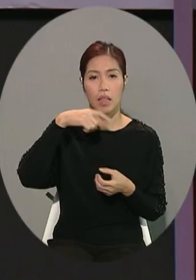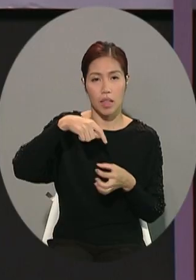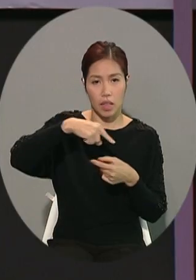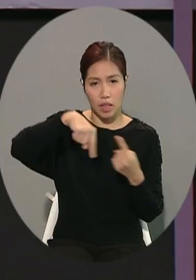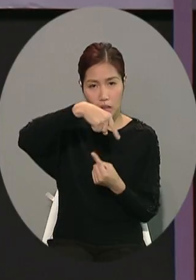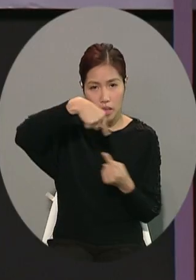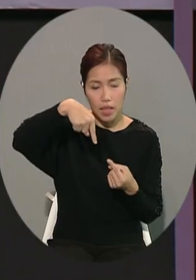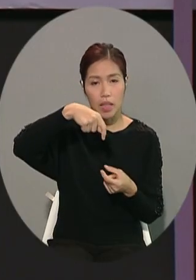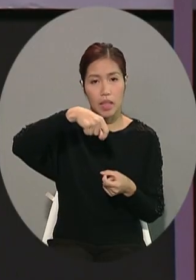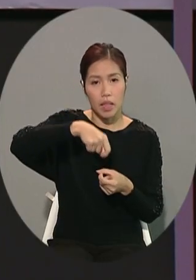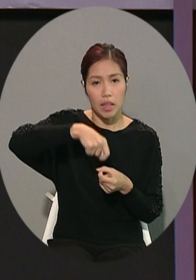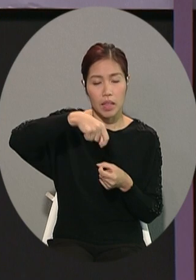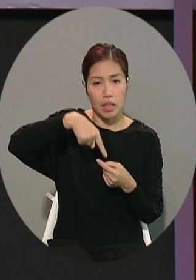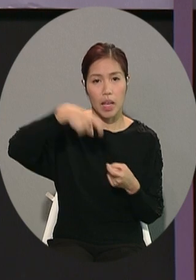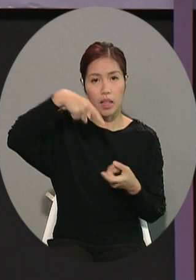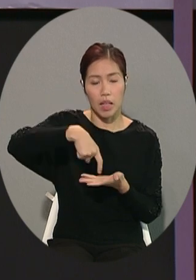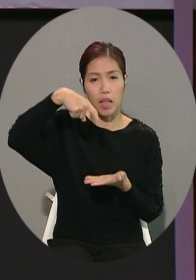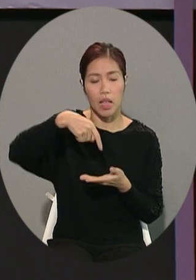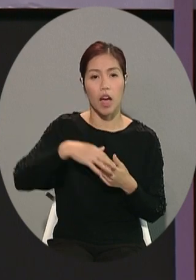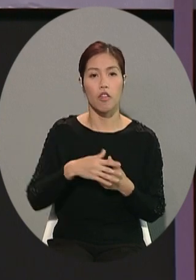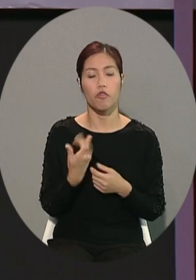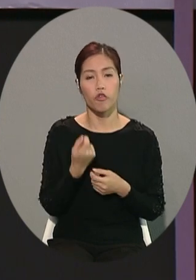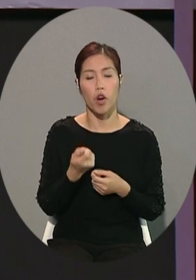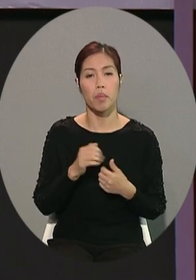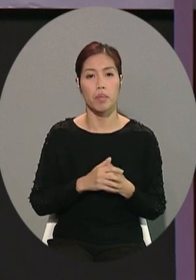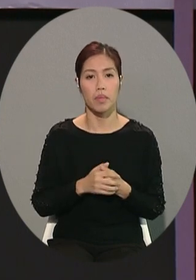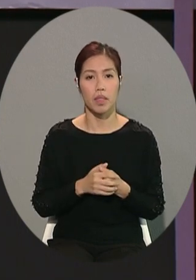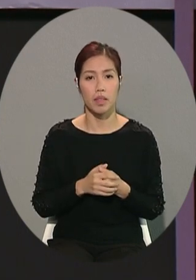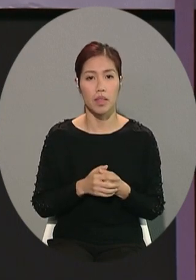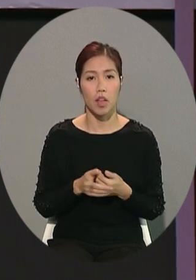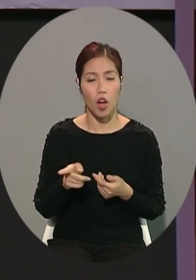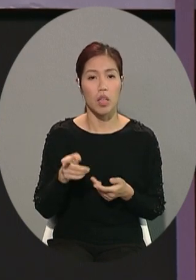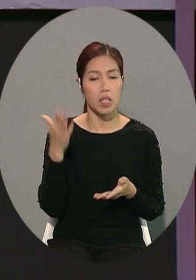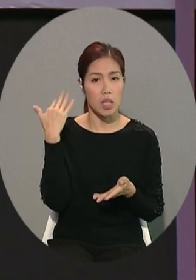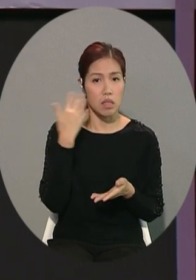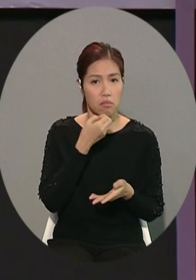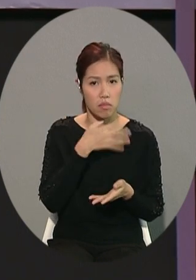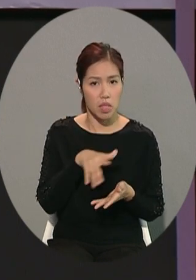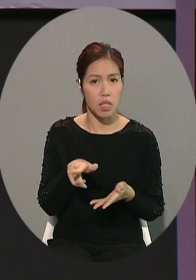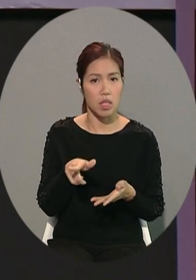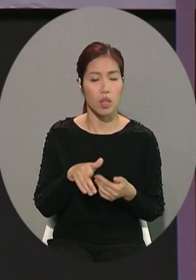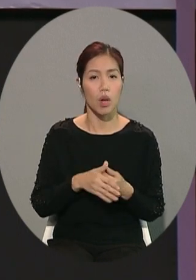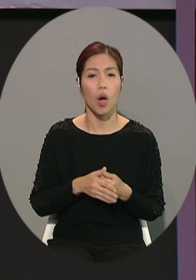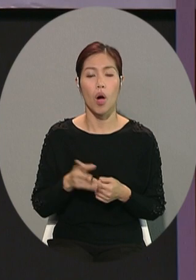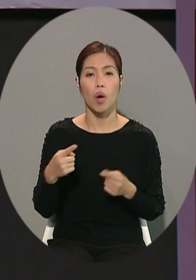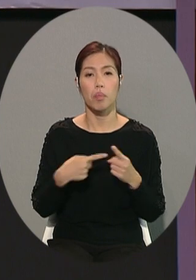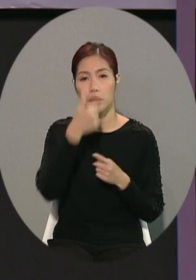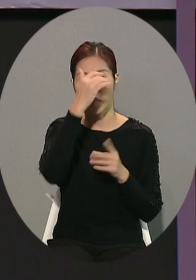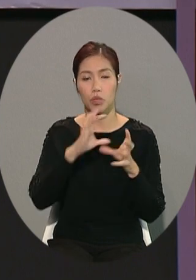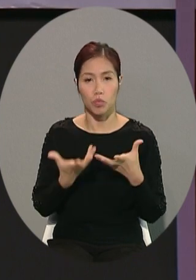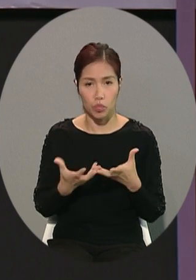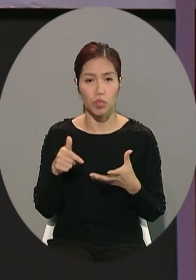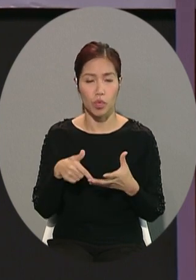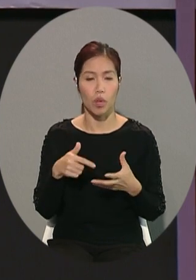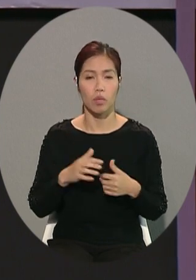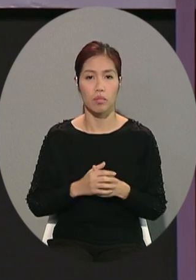这个弹弓咧嘅含义就系方便去弹枪打入嘅。咁佢就即系据我所知啊，佢曾经咧就系、是、呢个民主党嘅成员。咁跟住